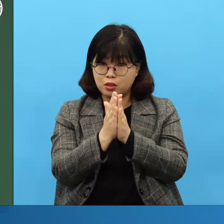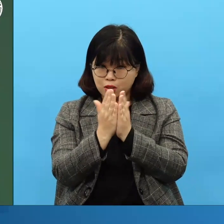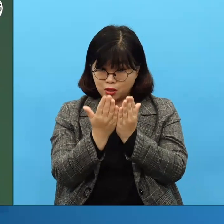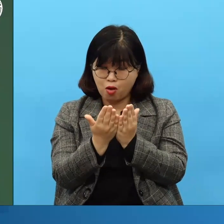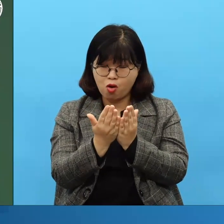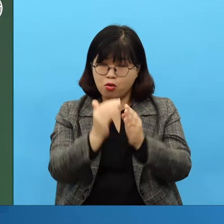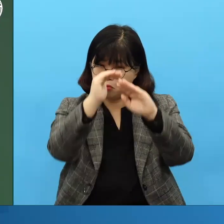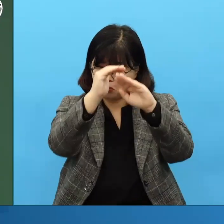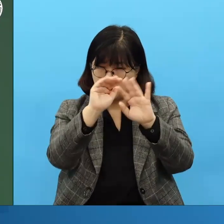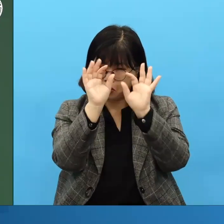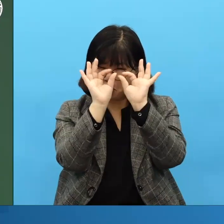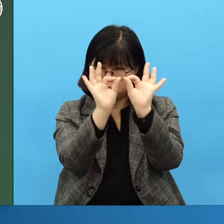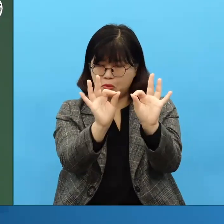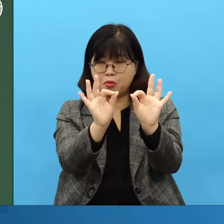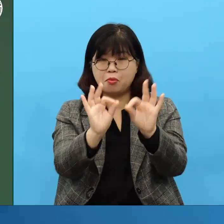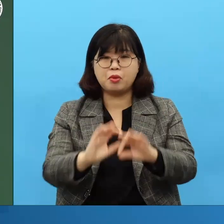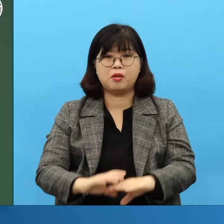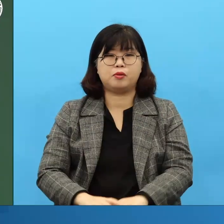이 말씀이 또